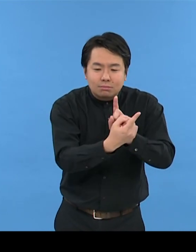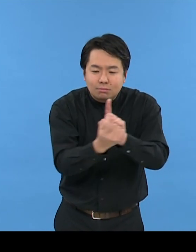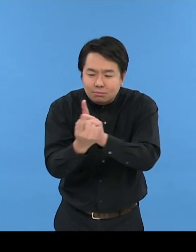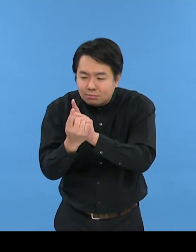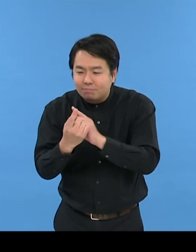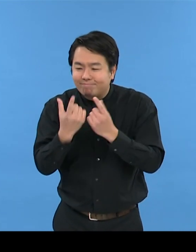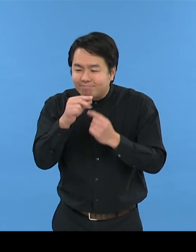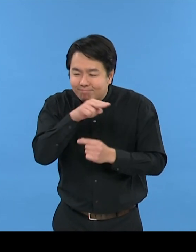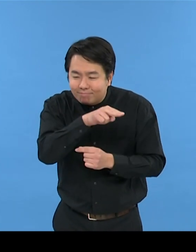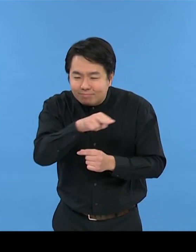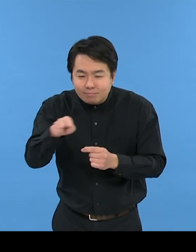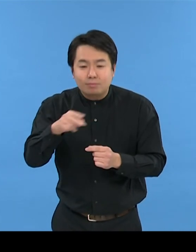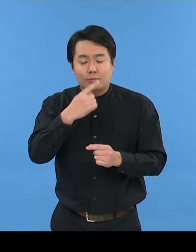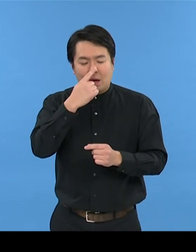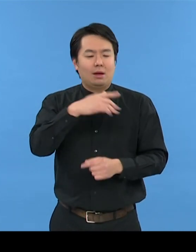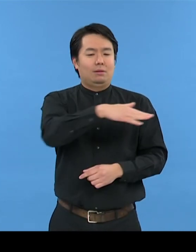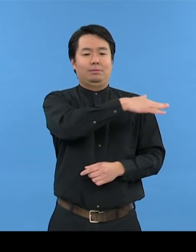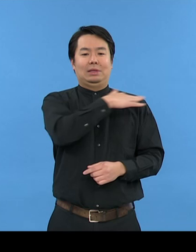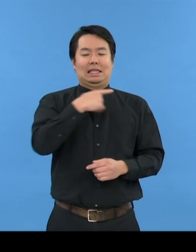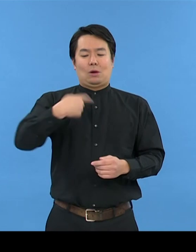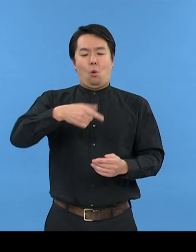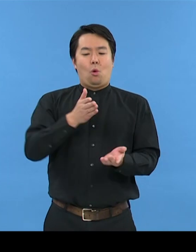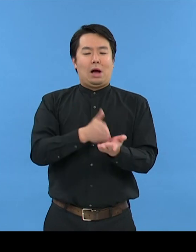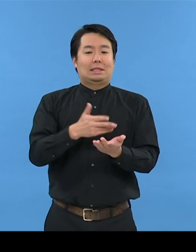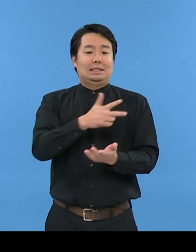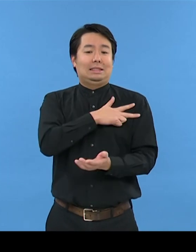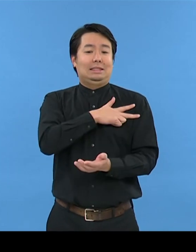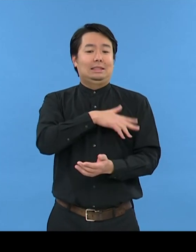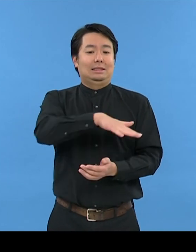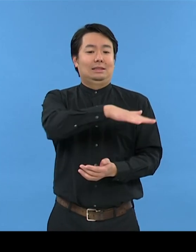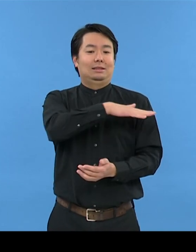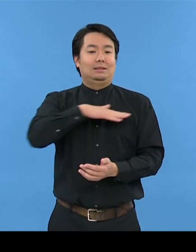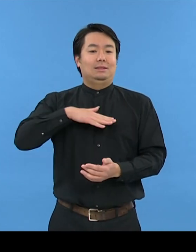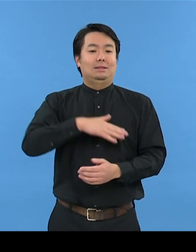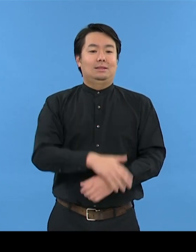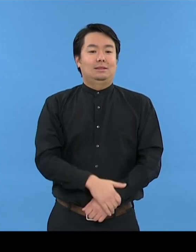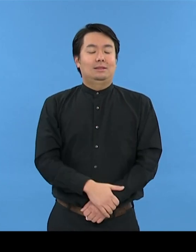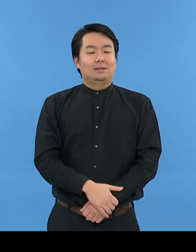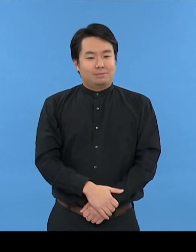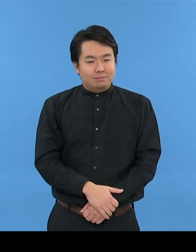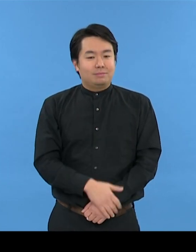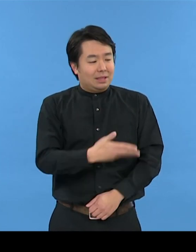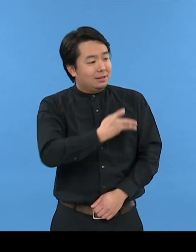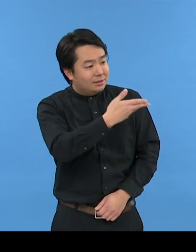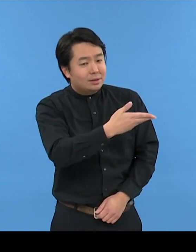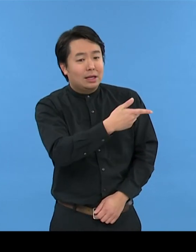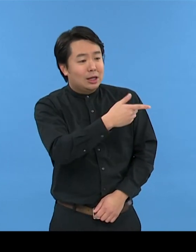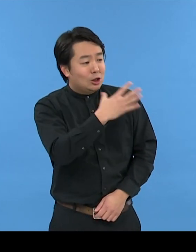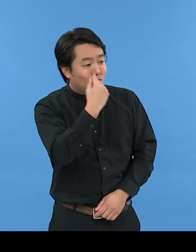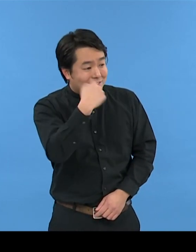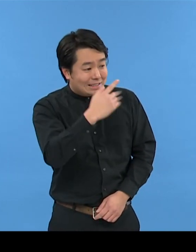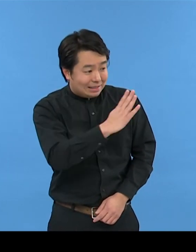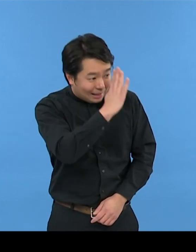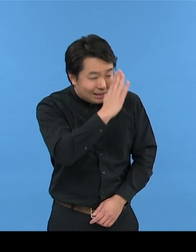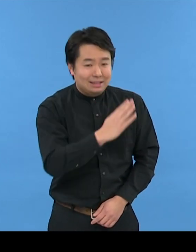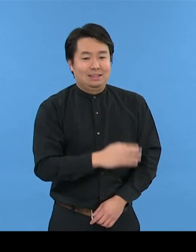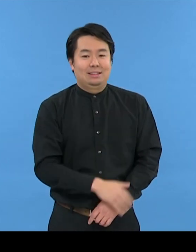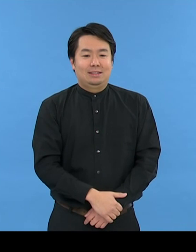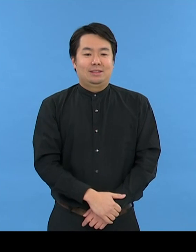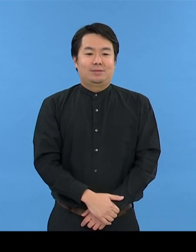たちもそれとも向き合っていくできたのが私たちですということです